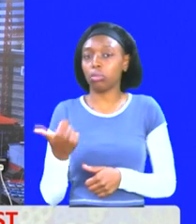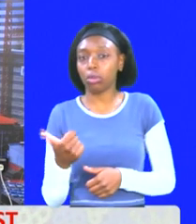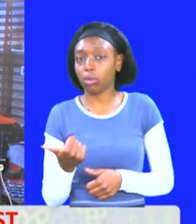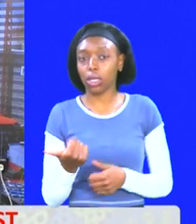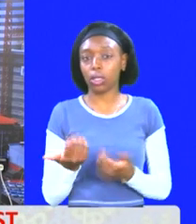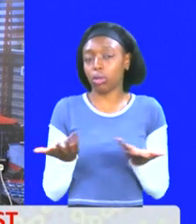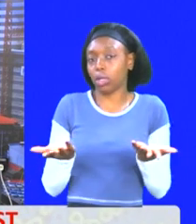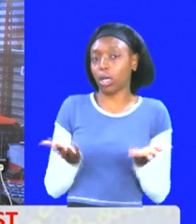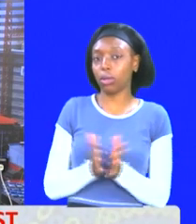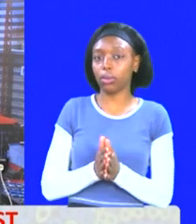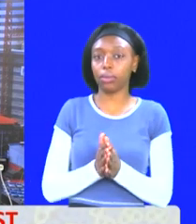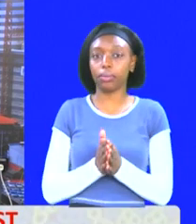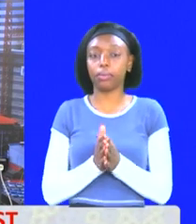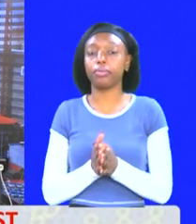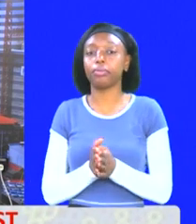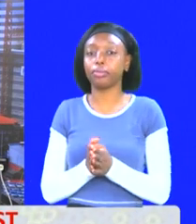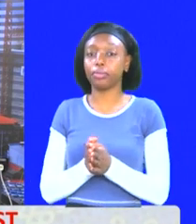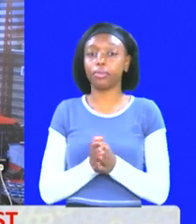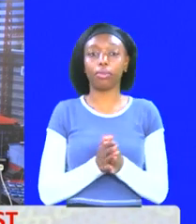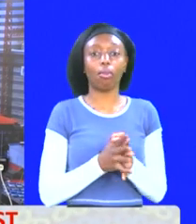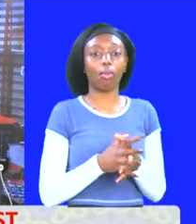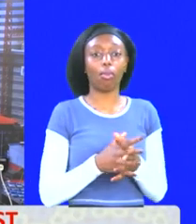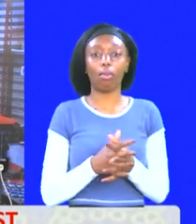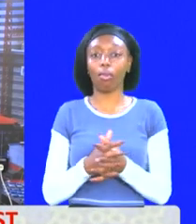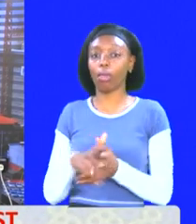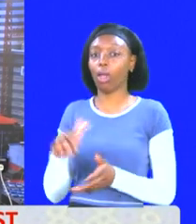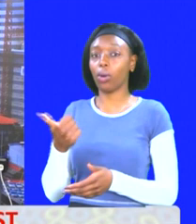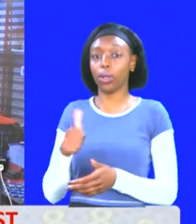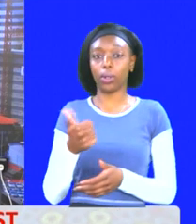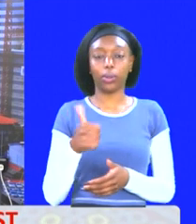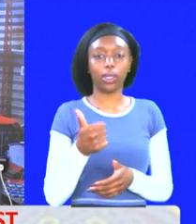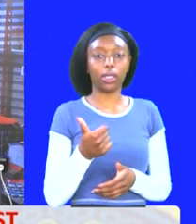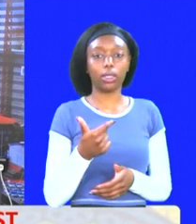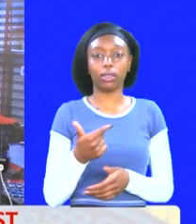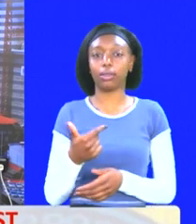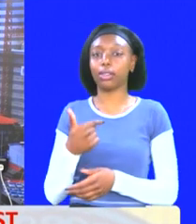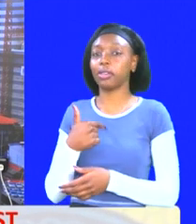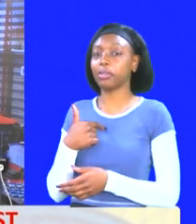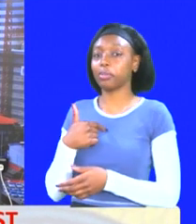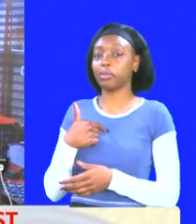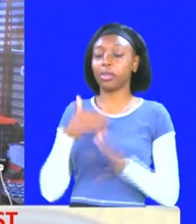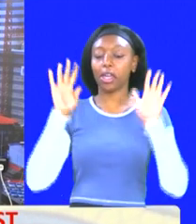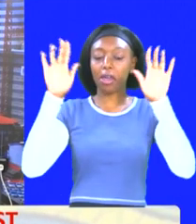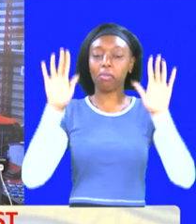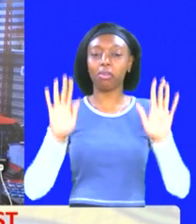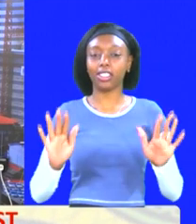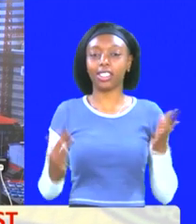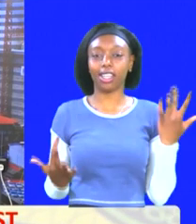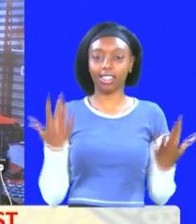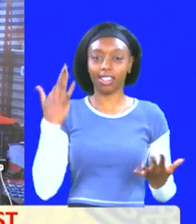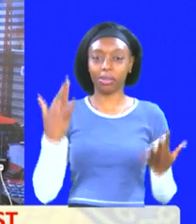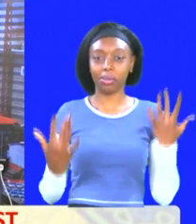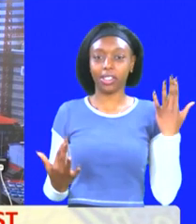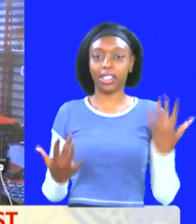DJ DJ pia atakuwa kenishi ya ngoma ama ni aje DJ kabisa unajua mimi lazima nijipigie debe kidogo lazima unajua niki unajua waloya